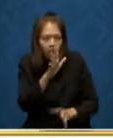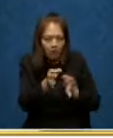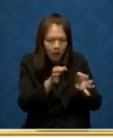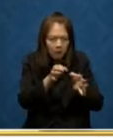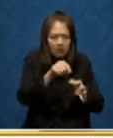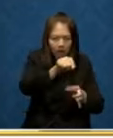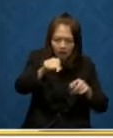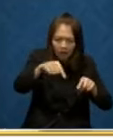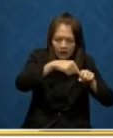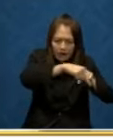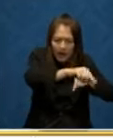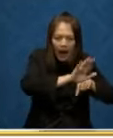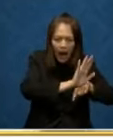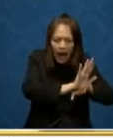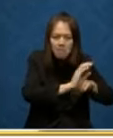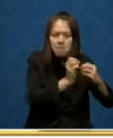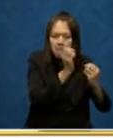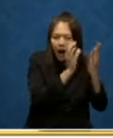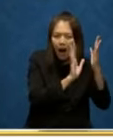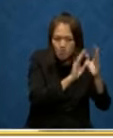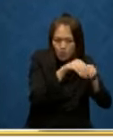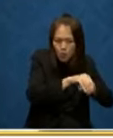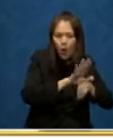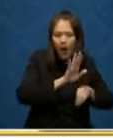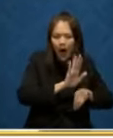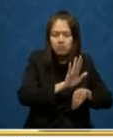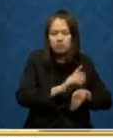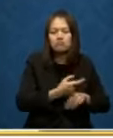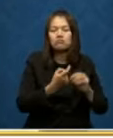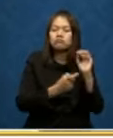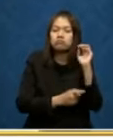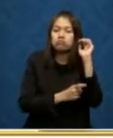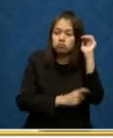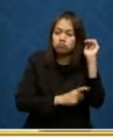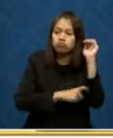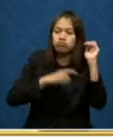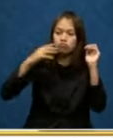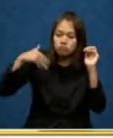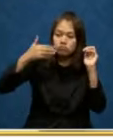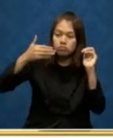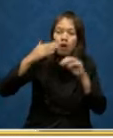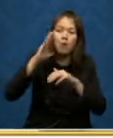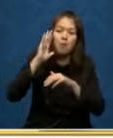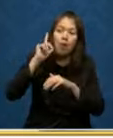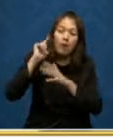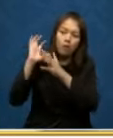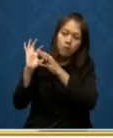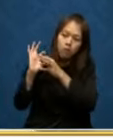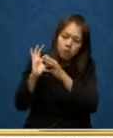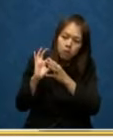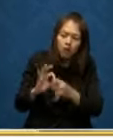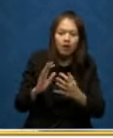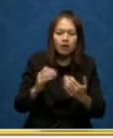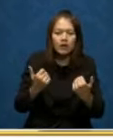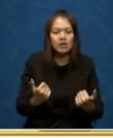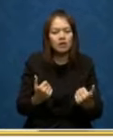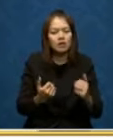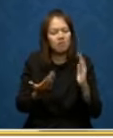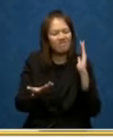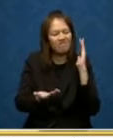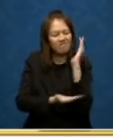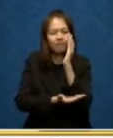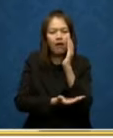ไปชี้แนวเขตว่าอันนี้เขตป่าห้ามปลูกเขาก็กรีดกันมาตั้งแต่สมัยรุ่นพ่อรุ่นแม่แต่มาวันนี้นะครับจะไปตัดไม้